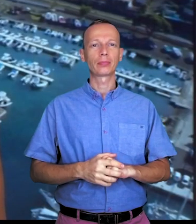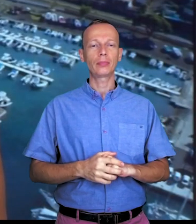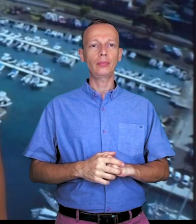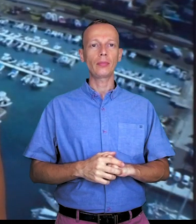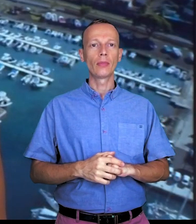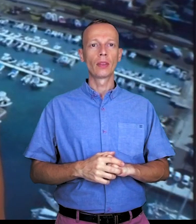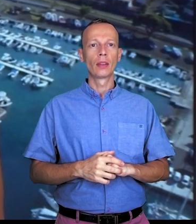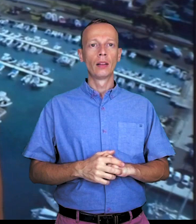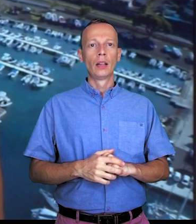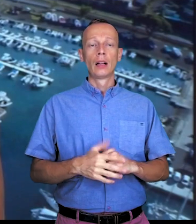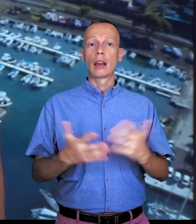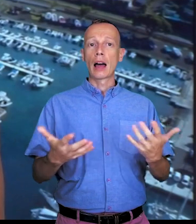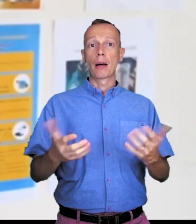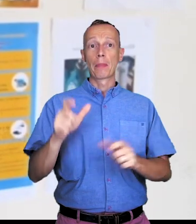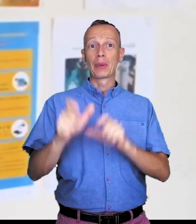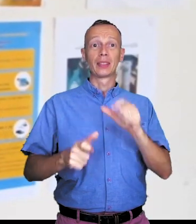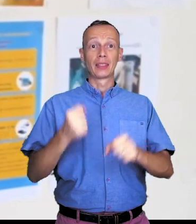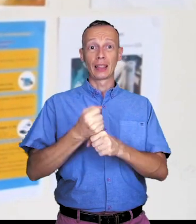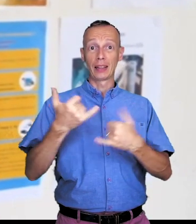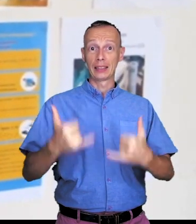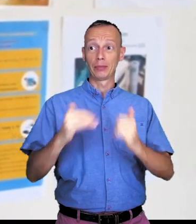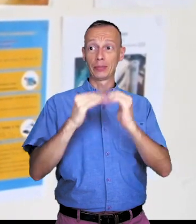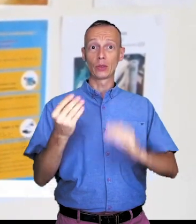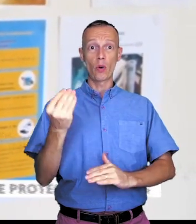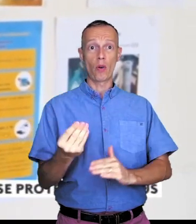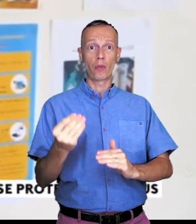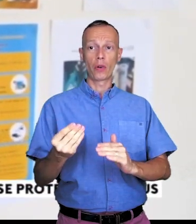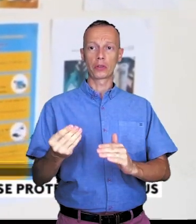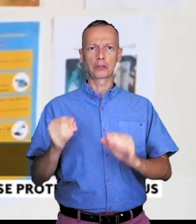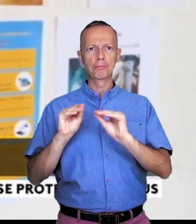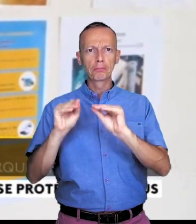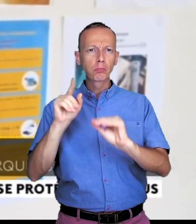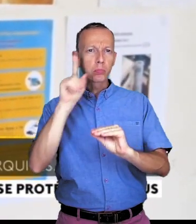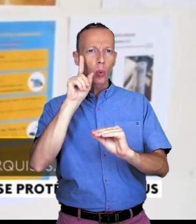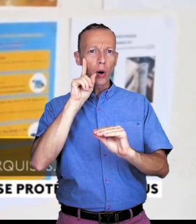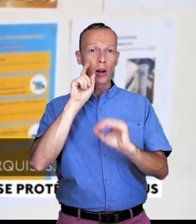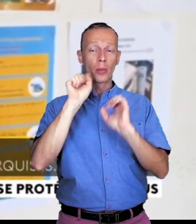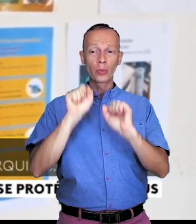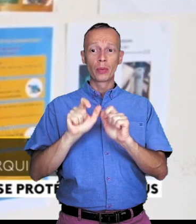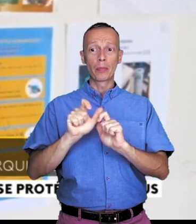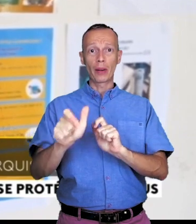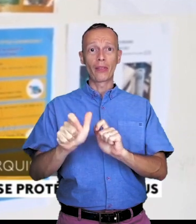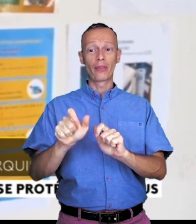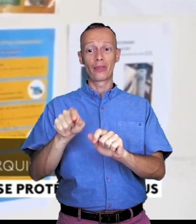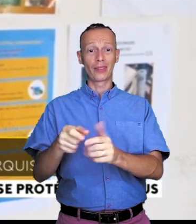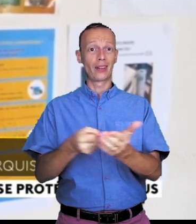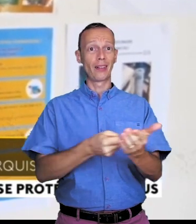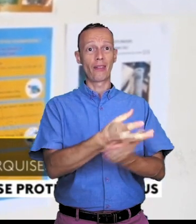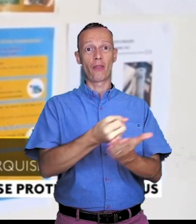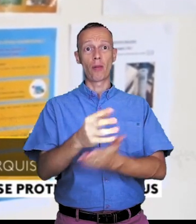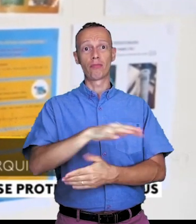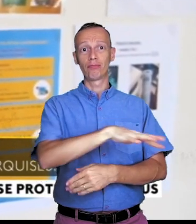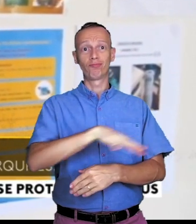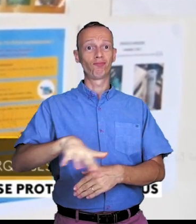Marie Curva. L'intérêt aujourd'hui de venir former le personnel de la maison de l'enfance, c'est qu'ils puissent après eux